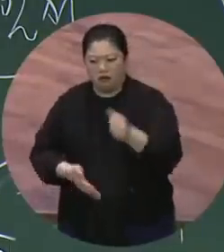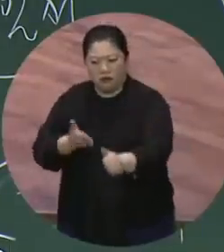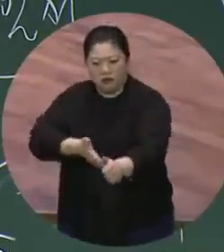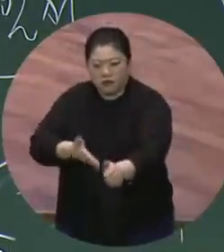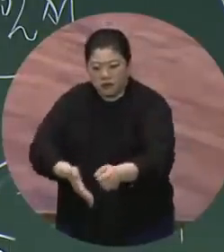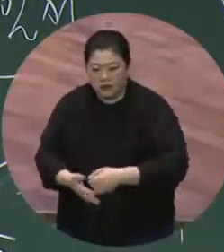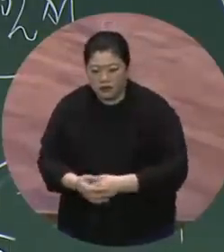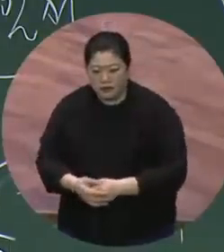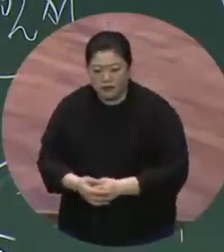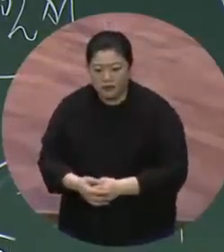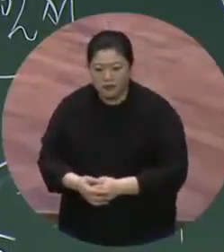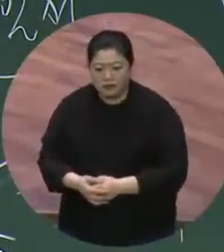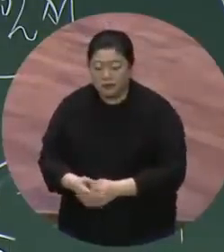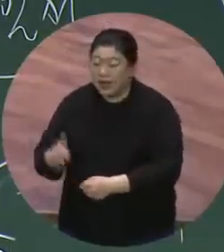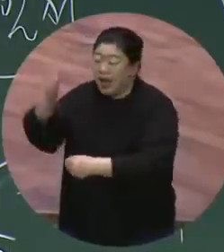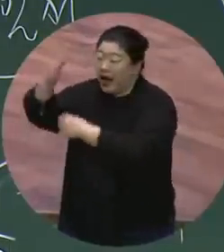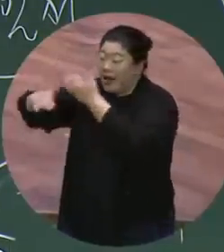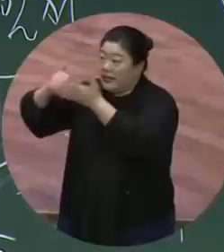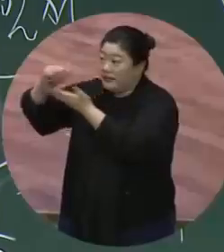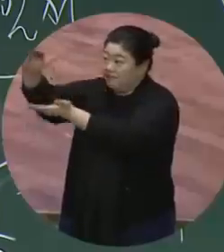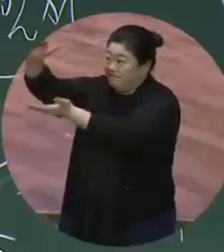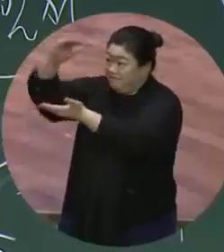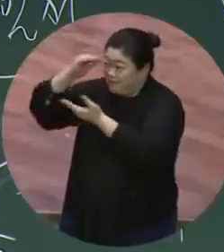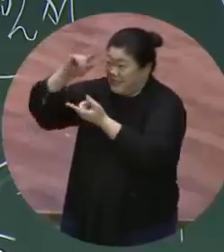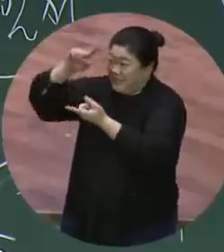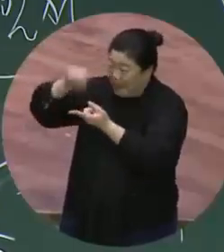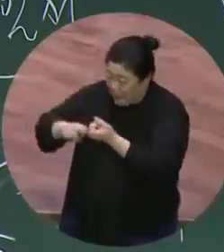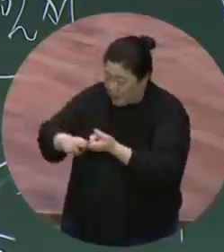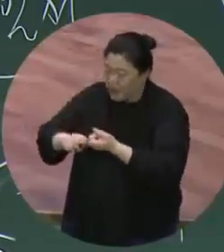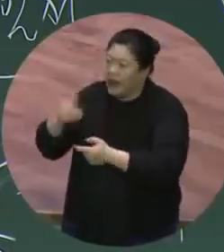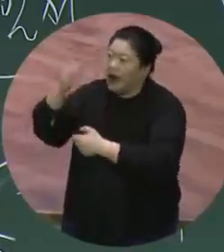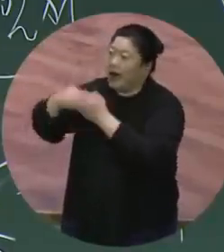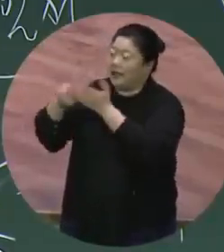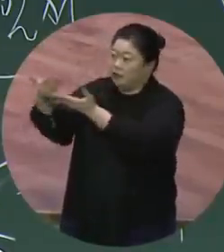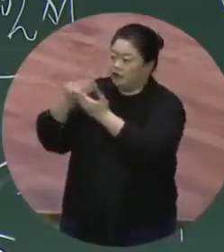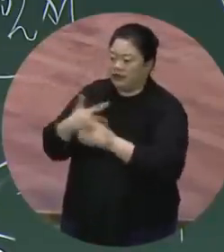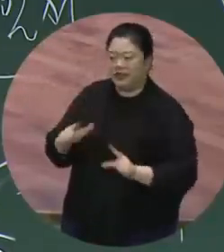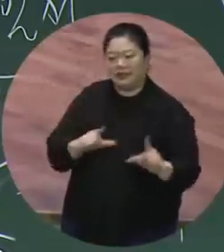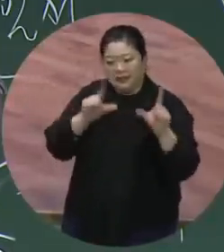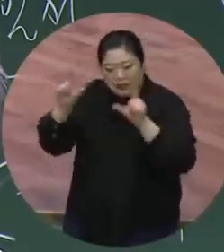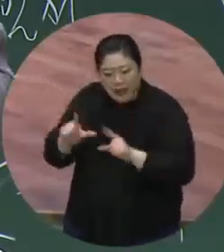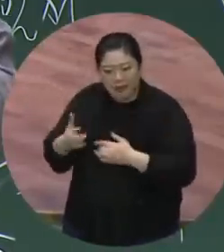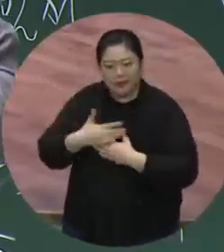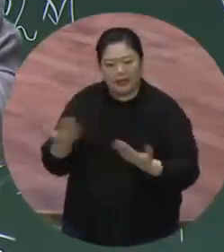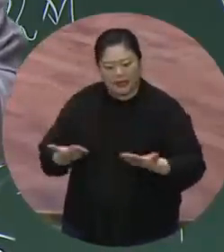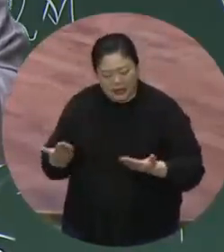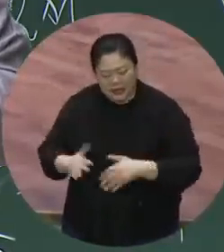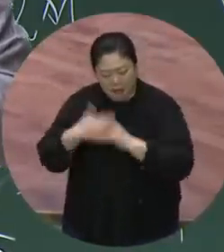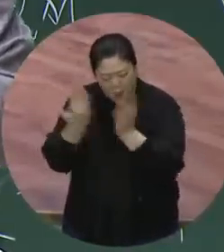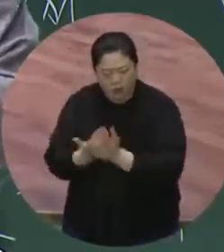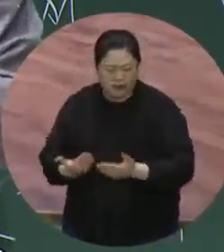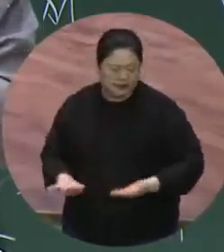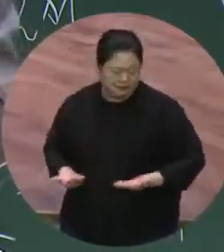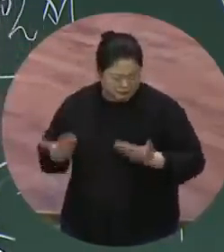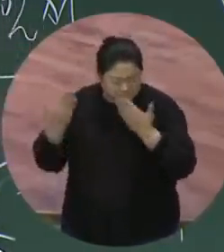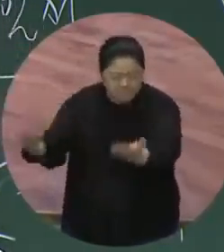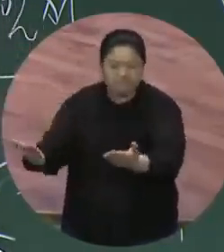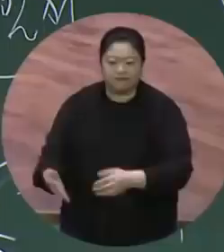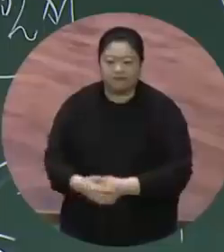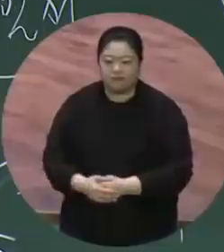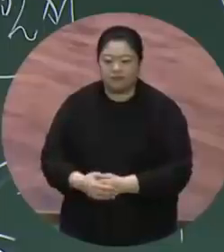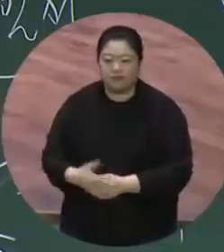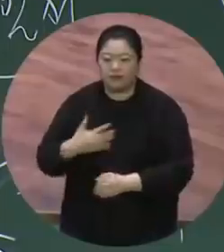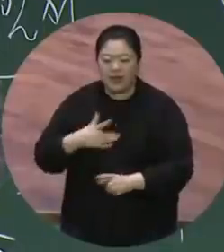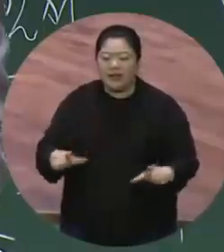주옵소서. 정말로 하나님께 주시는 모든 시간, 내 몸, 내 삶을 하나님 헌신케 하여 주옵시고, 행복한